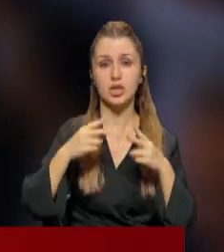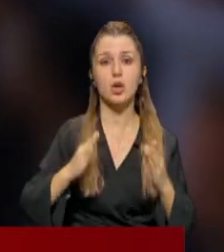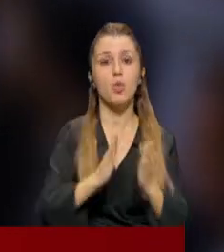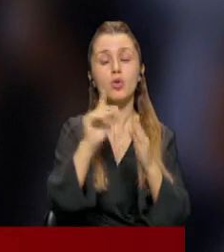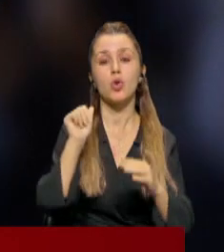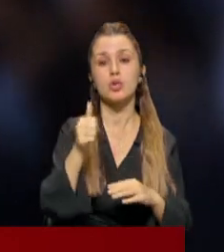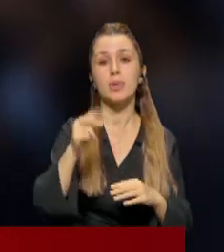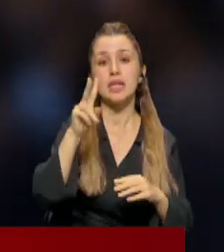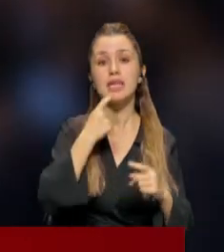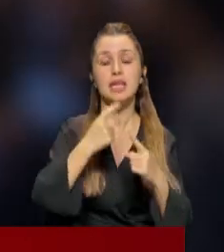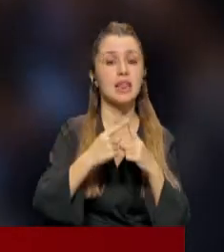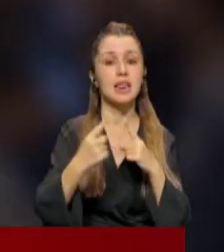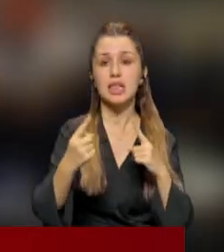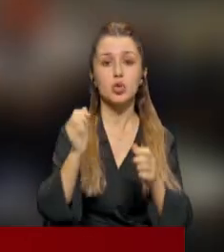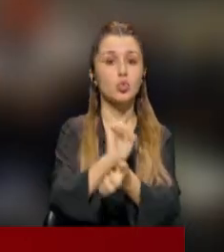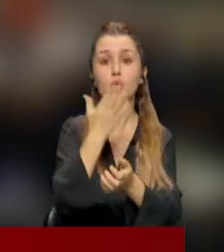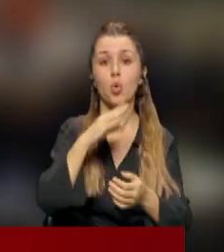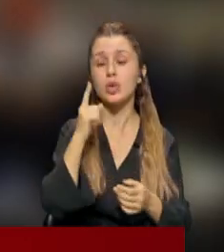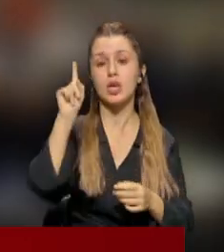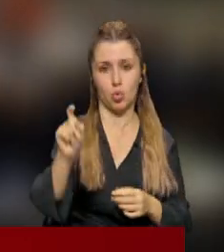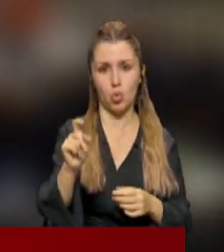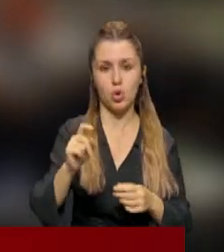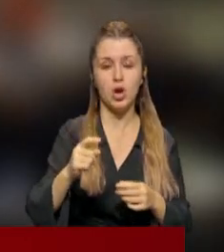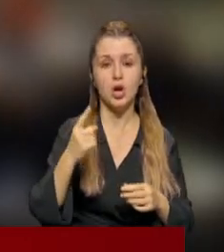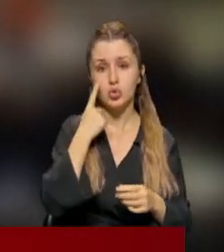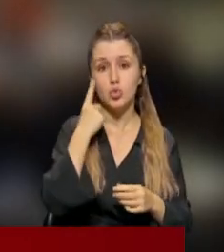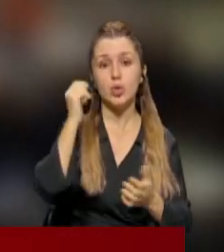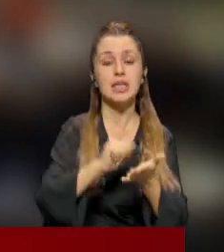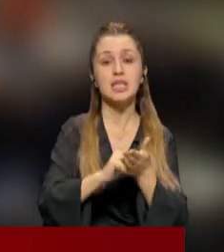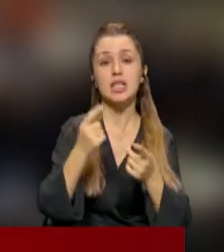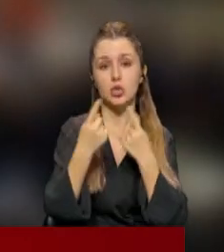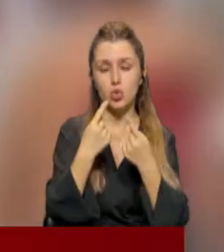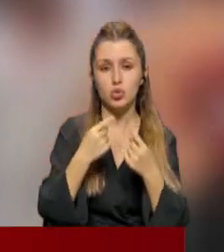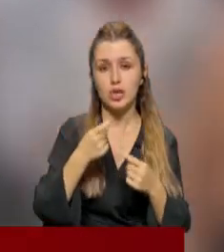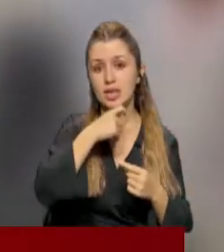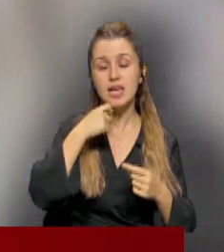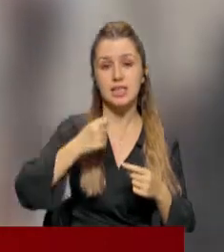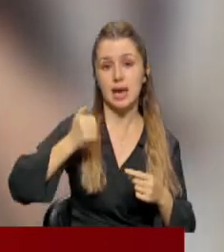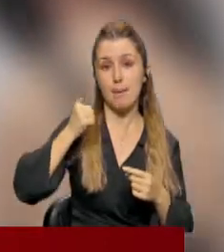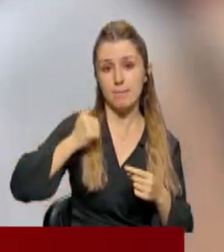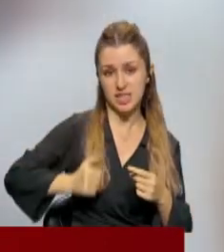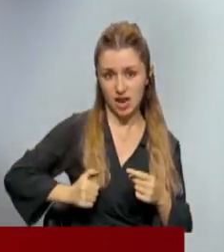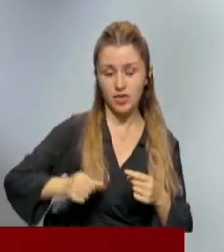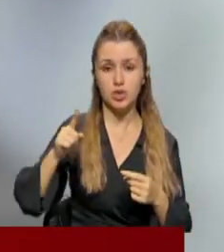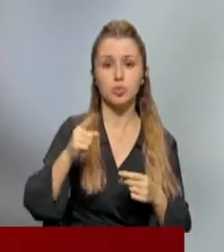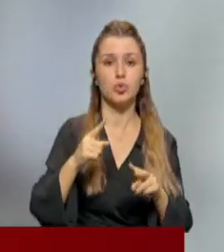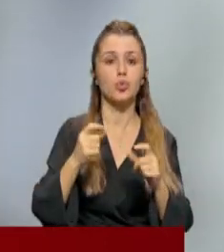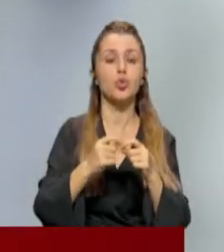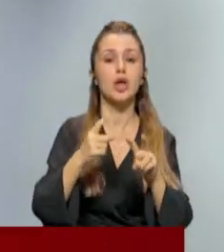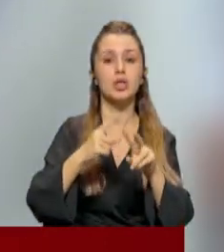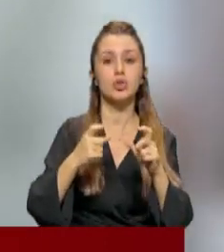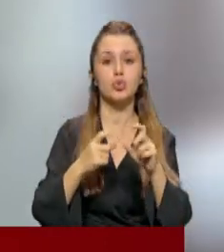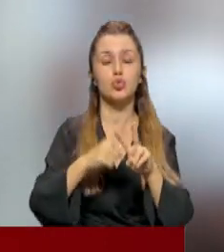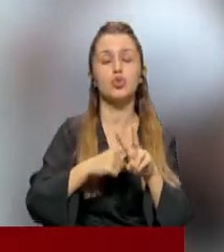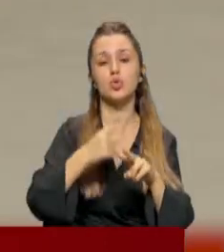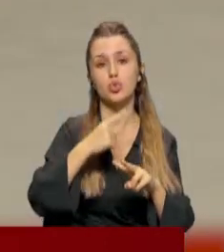o zaman 2 yıldır neden tek bir tutuklu yok diye sordu. Cumhuriyet gazetesine konuşan eski Cumhuriyet Başsavcısı Bülent Yücetürk de delil